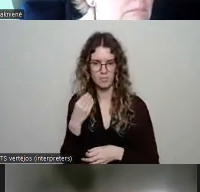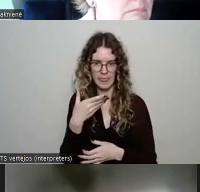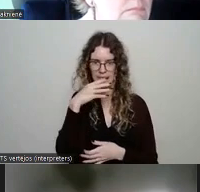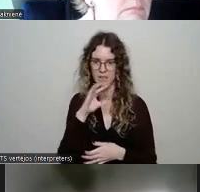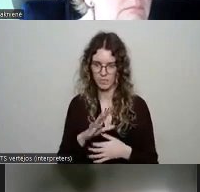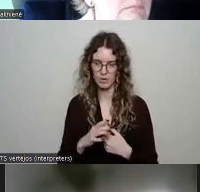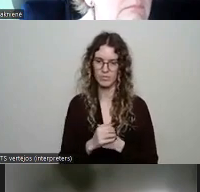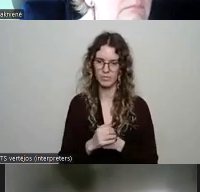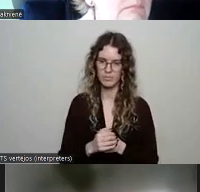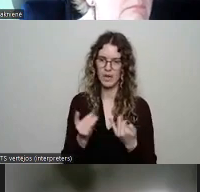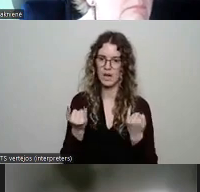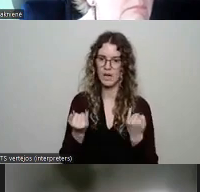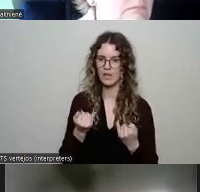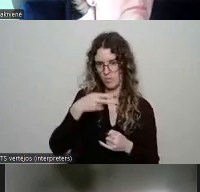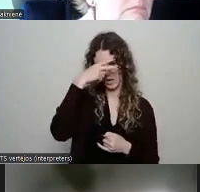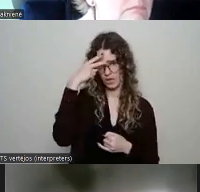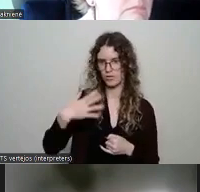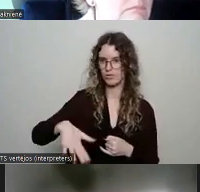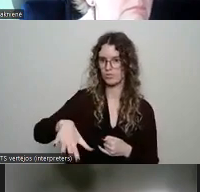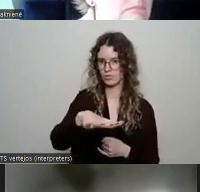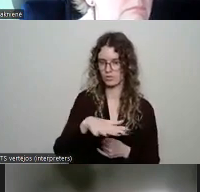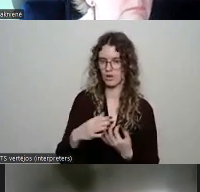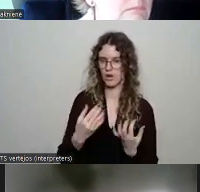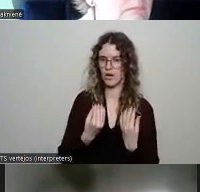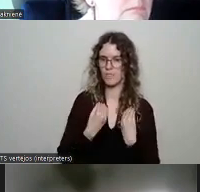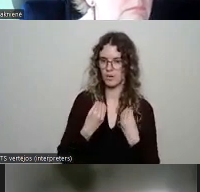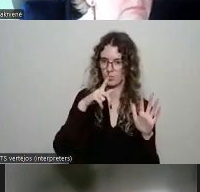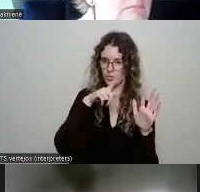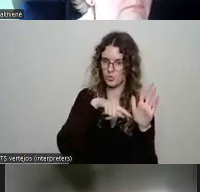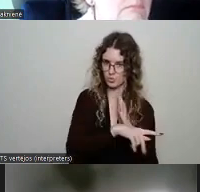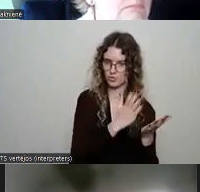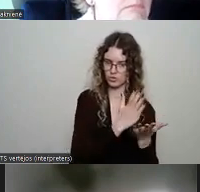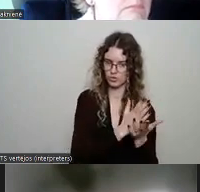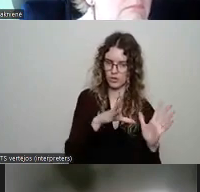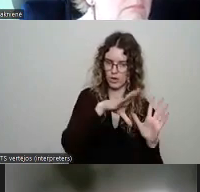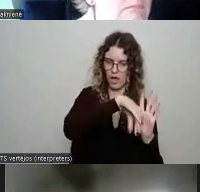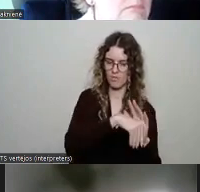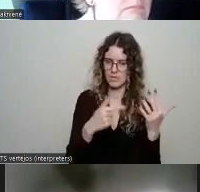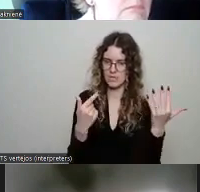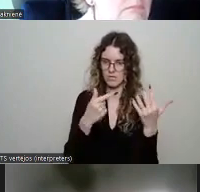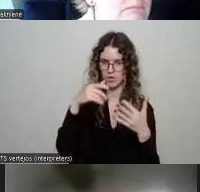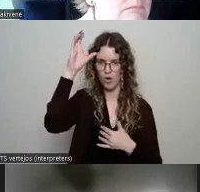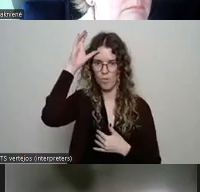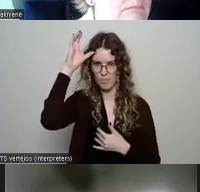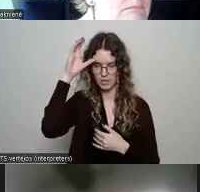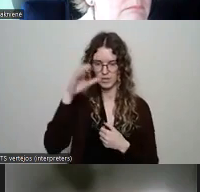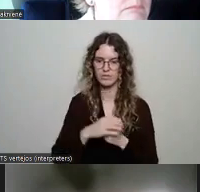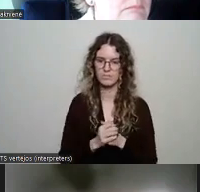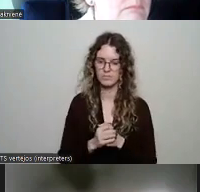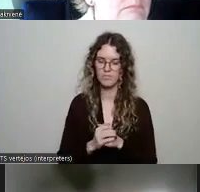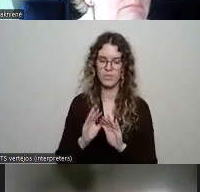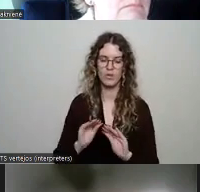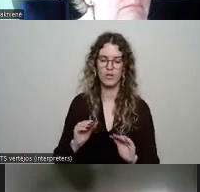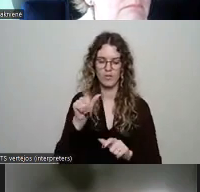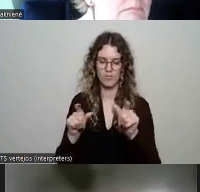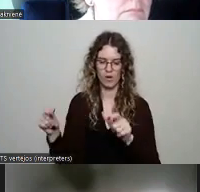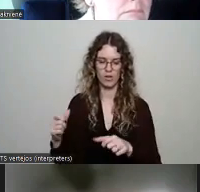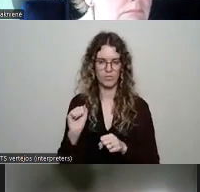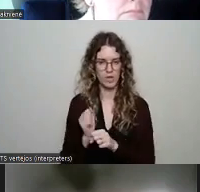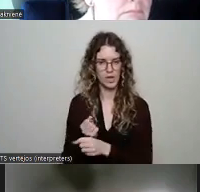dabar dalykų turinių turi būti ugdomos, tos 7 kompetencijos, turėtų mokytojai apsitarti